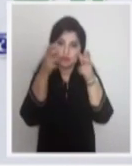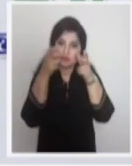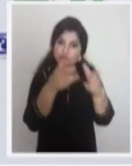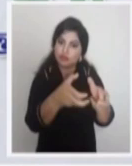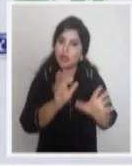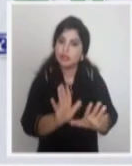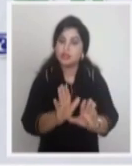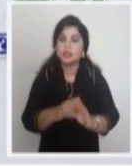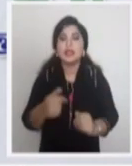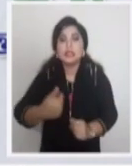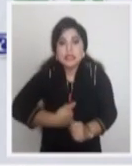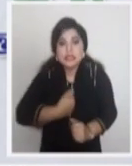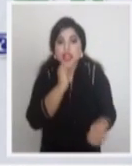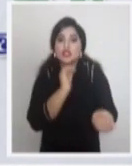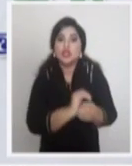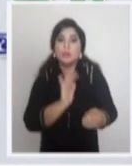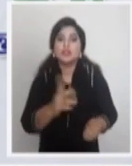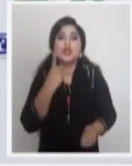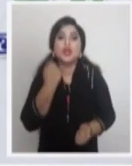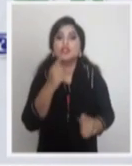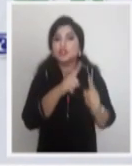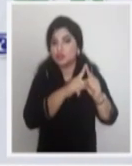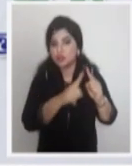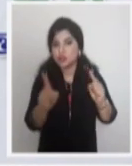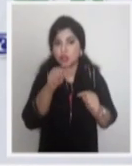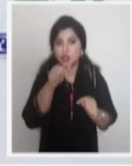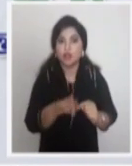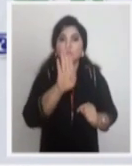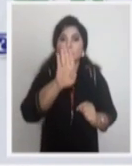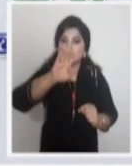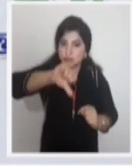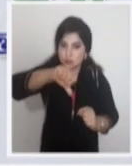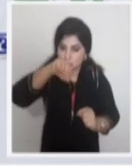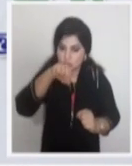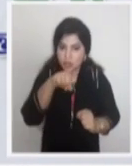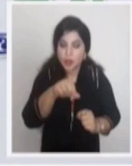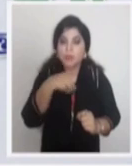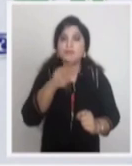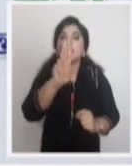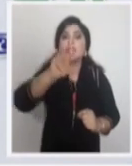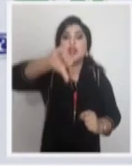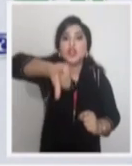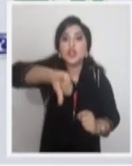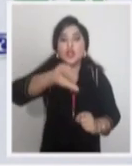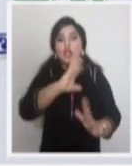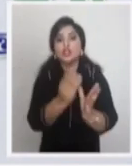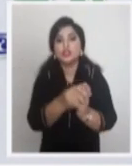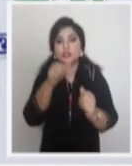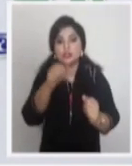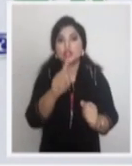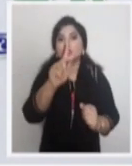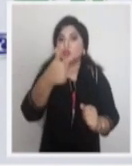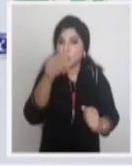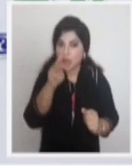31,991 জনকে। বাকি যারা কোয়ারেন্টাইনে আছেন তারা বাসায় আছেন। ব্যক্তিগত সুরক্ষা সামগ্রী গত 24 ঘন্টায় সংগৃহীত